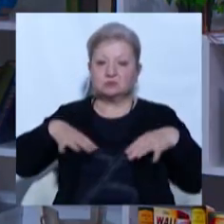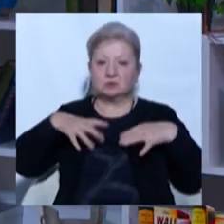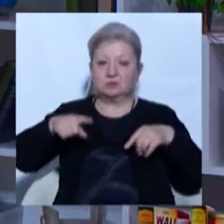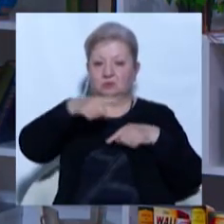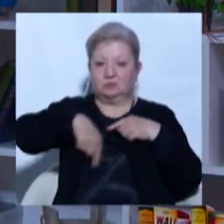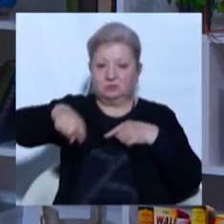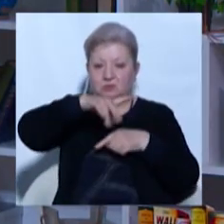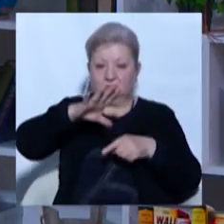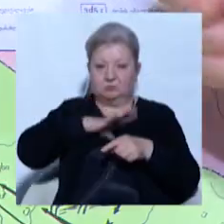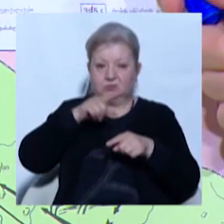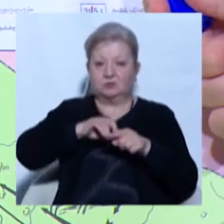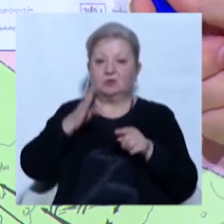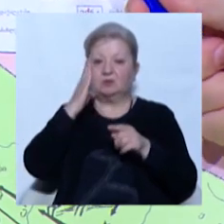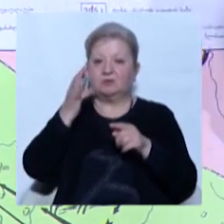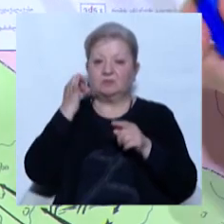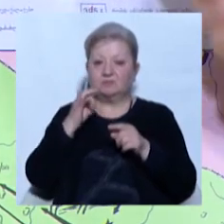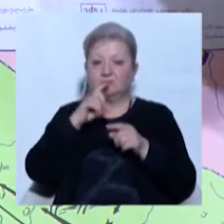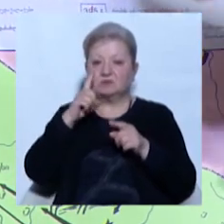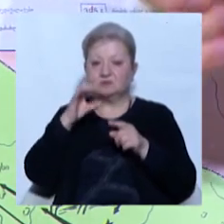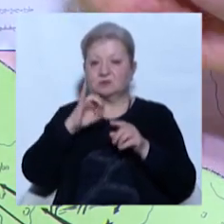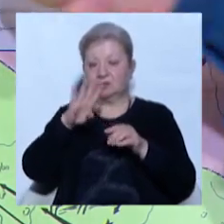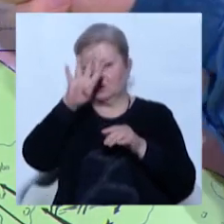იყო, ვინაიდან ბიზანტია და ირანი